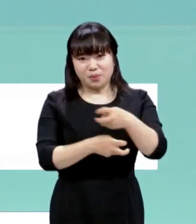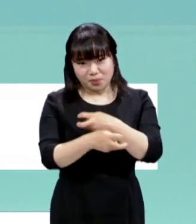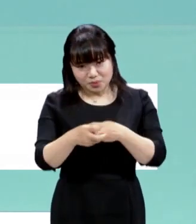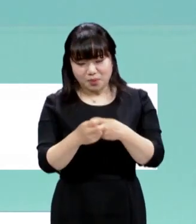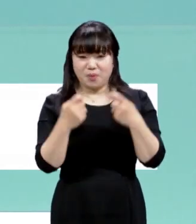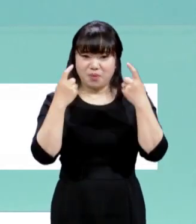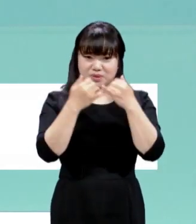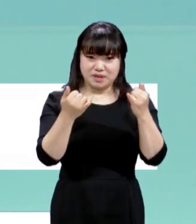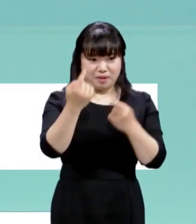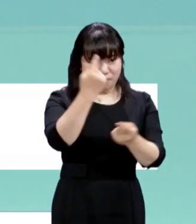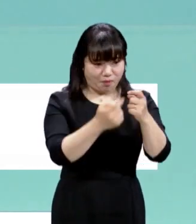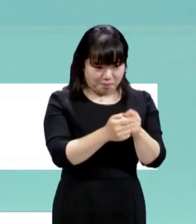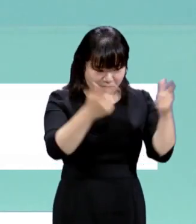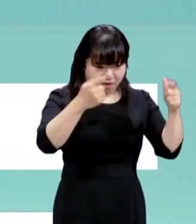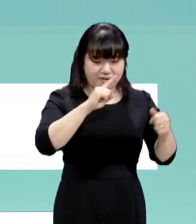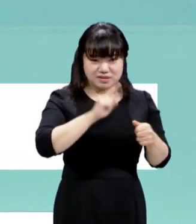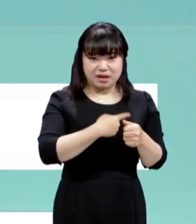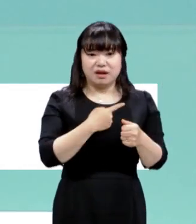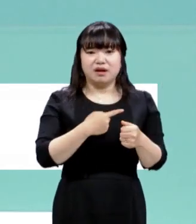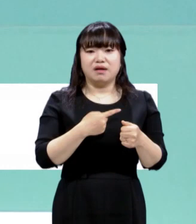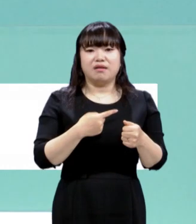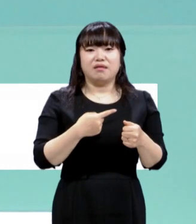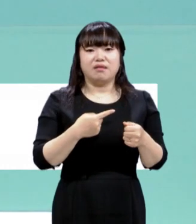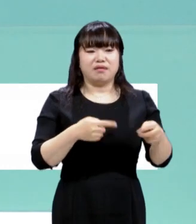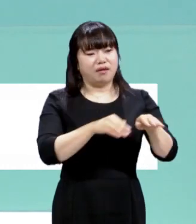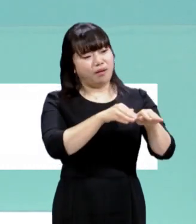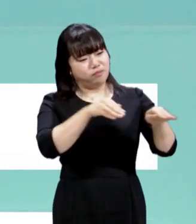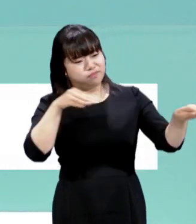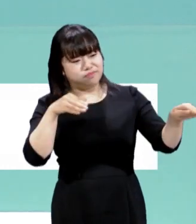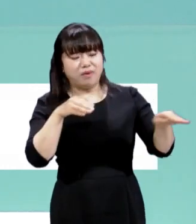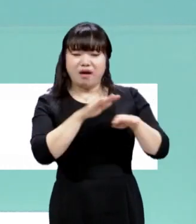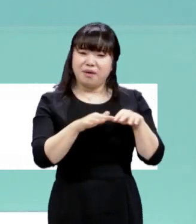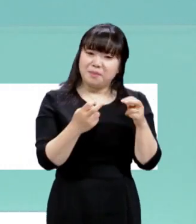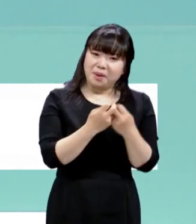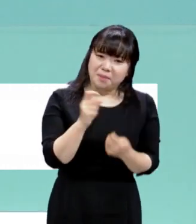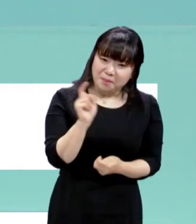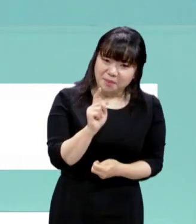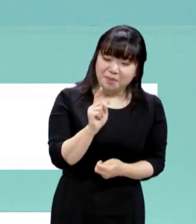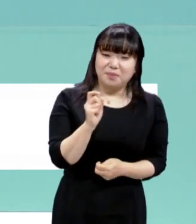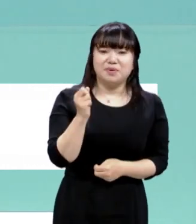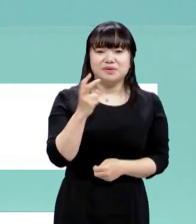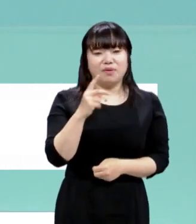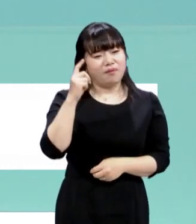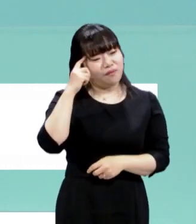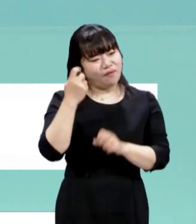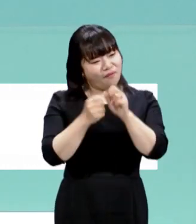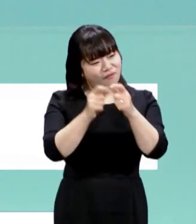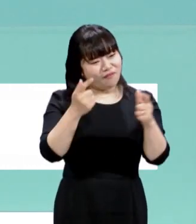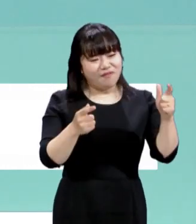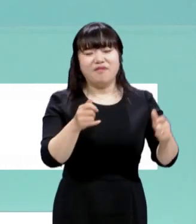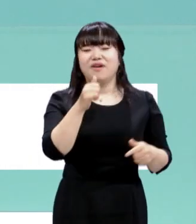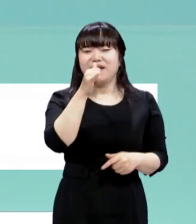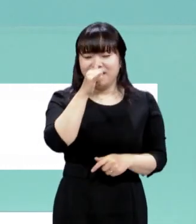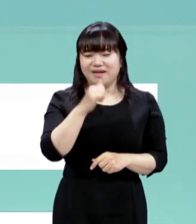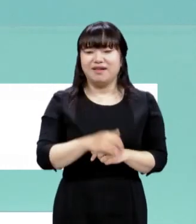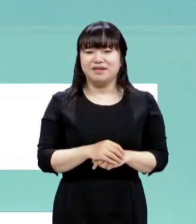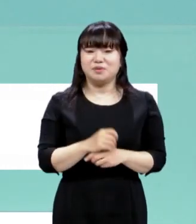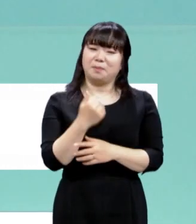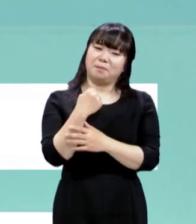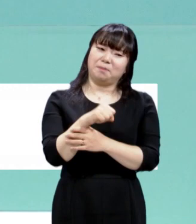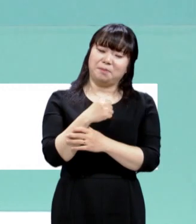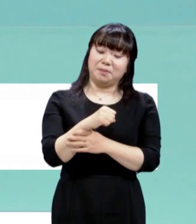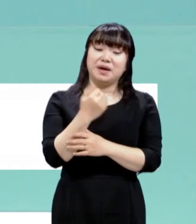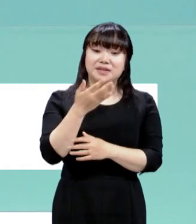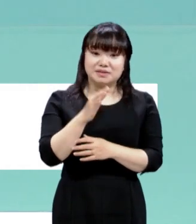관광객의 증가에 따라서 이 교통 제제는 어디고 운영이 될 것인가 아흐 의견이 반반이 호불호가 있지만